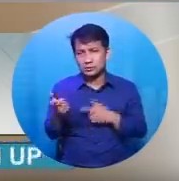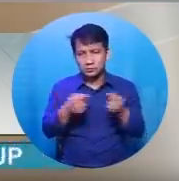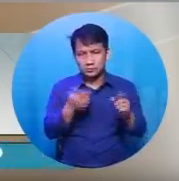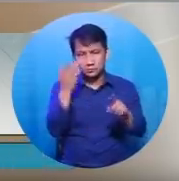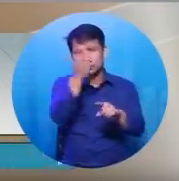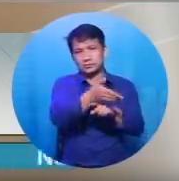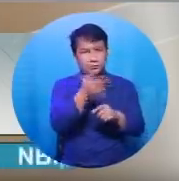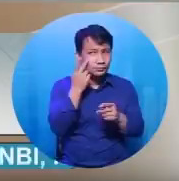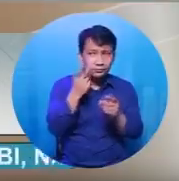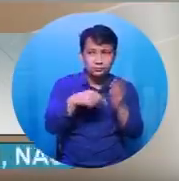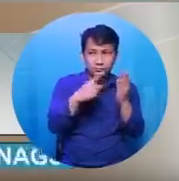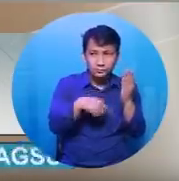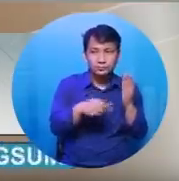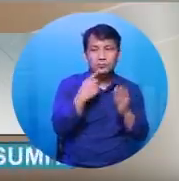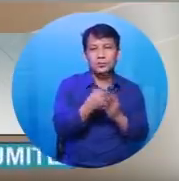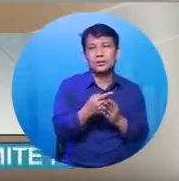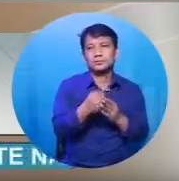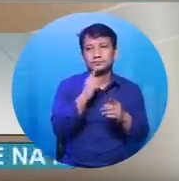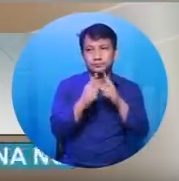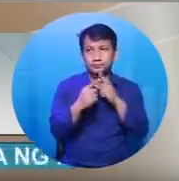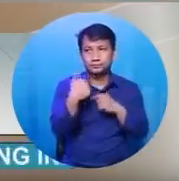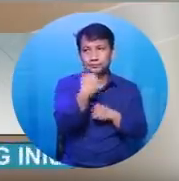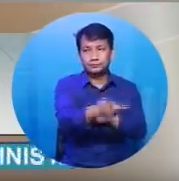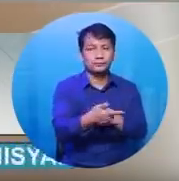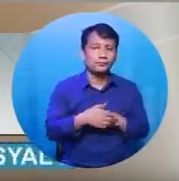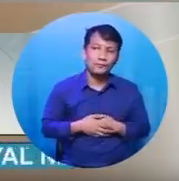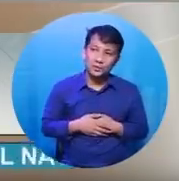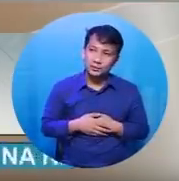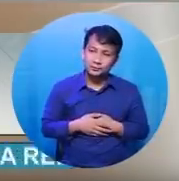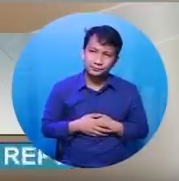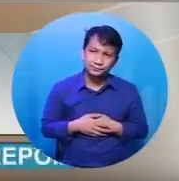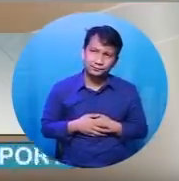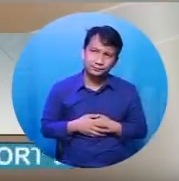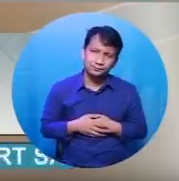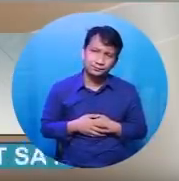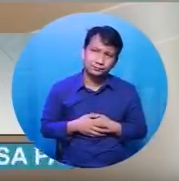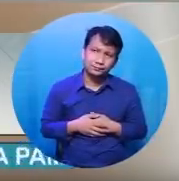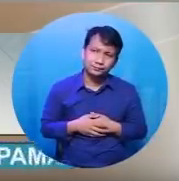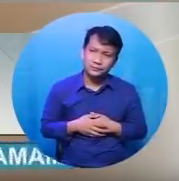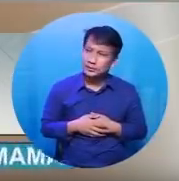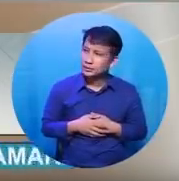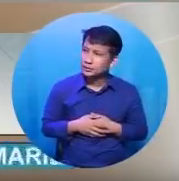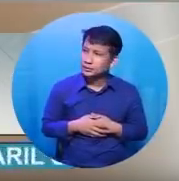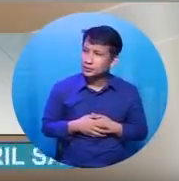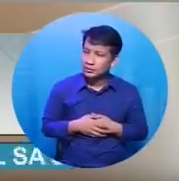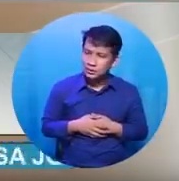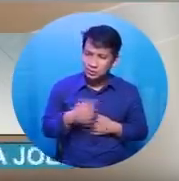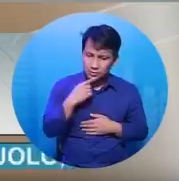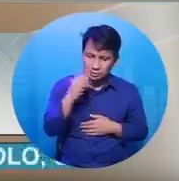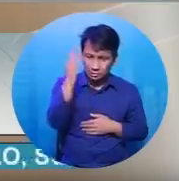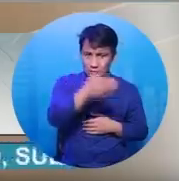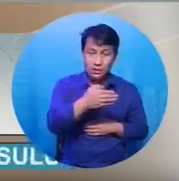at makita po mismo, makausap mismo ng harapan yung ating kababayan po. Pag ang pupuntahin